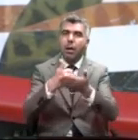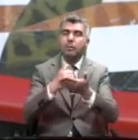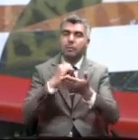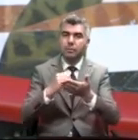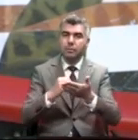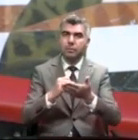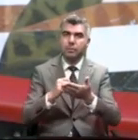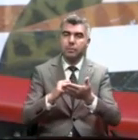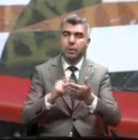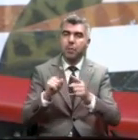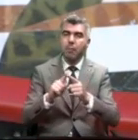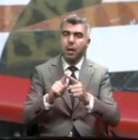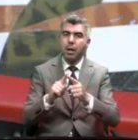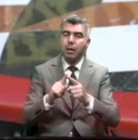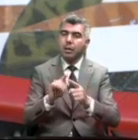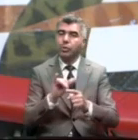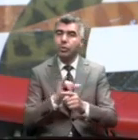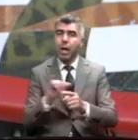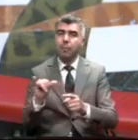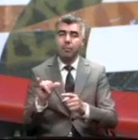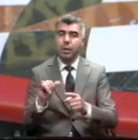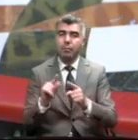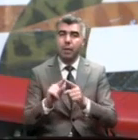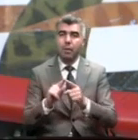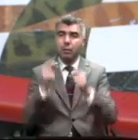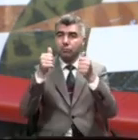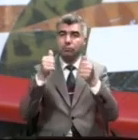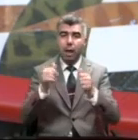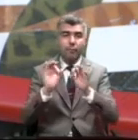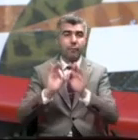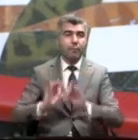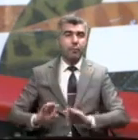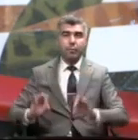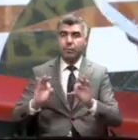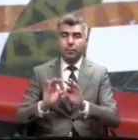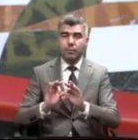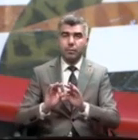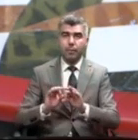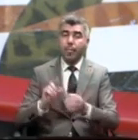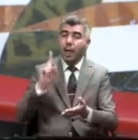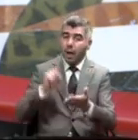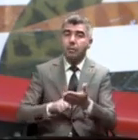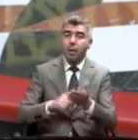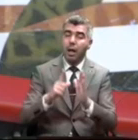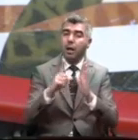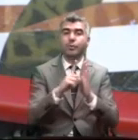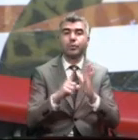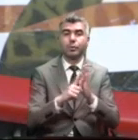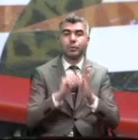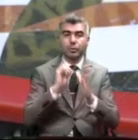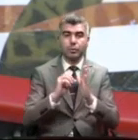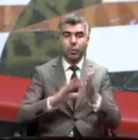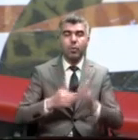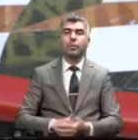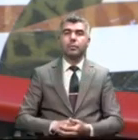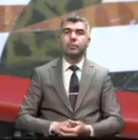ما كانوش مشهوره بما فيه الكفايه وهذا ملزم قانونيا اولا قبل كل